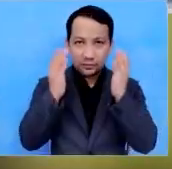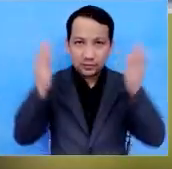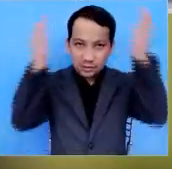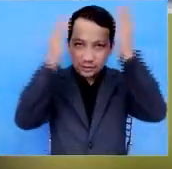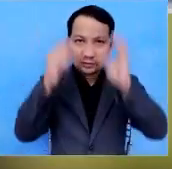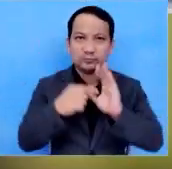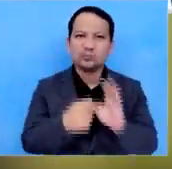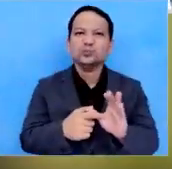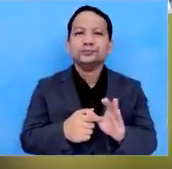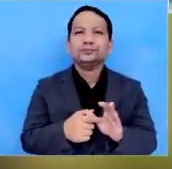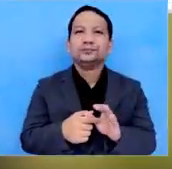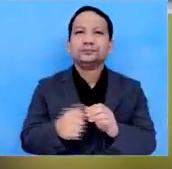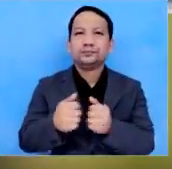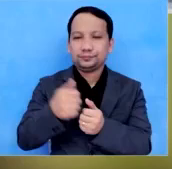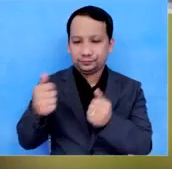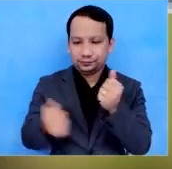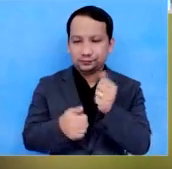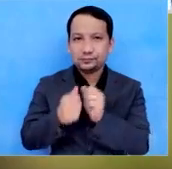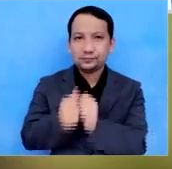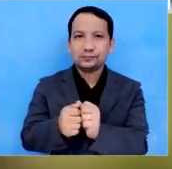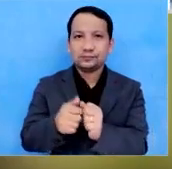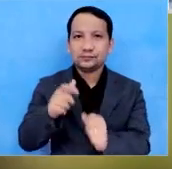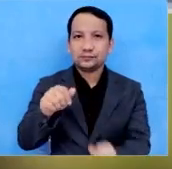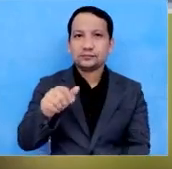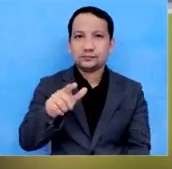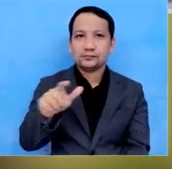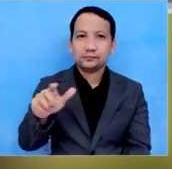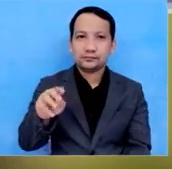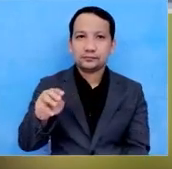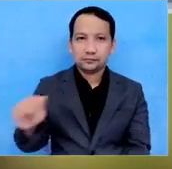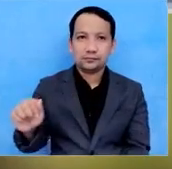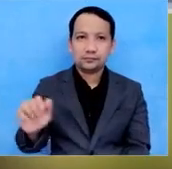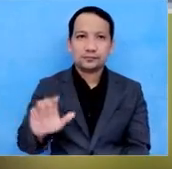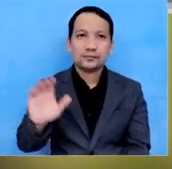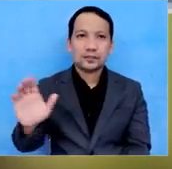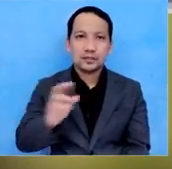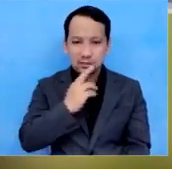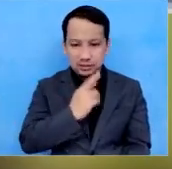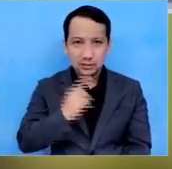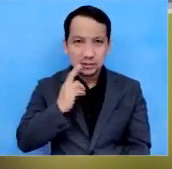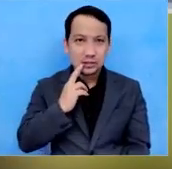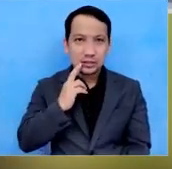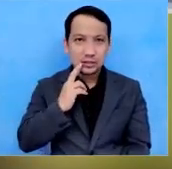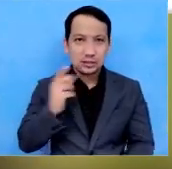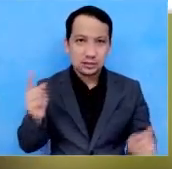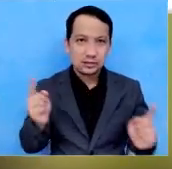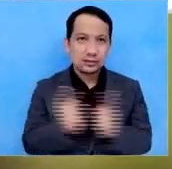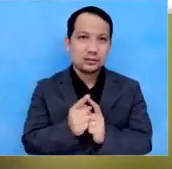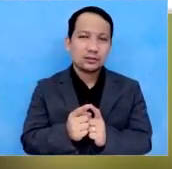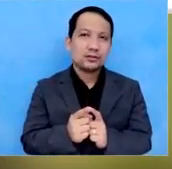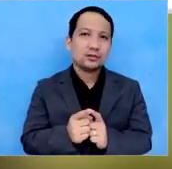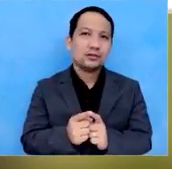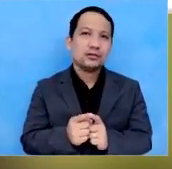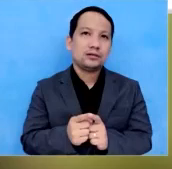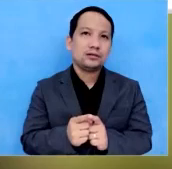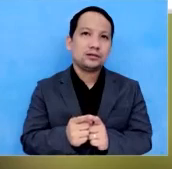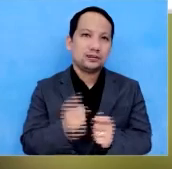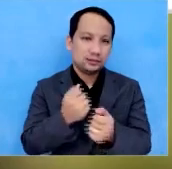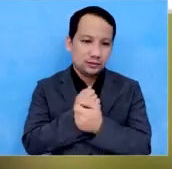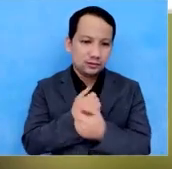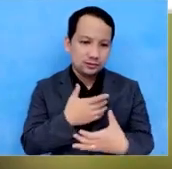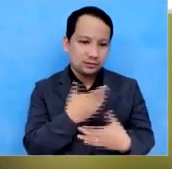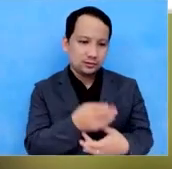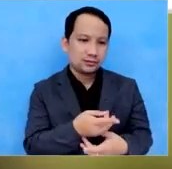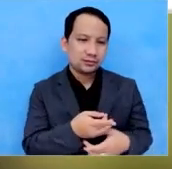magiging apprentice po siya ni Miss Alma Moreno sa cafe niya. And dun po niyo makikilala yung magiging love interest niya doon na